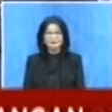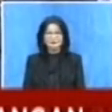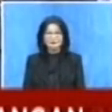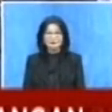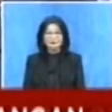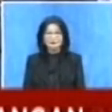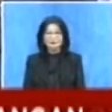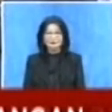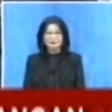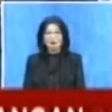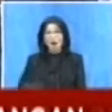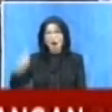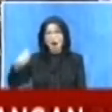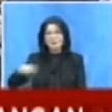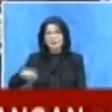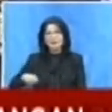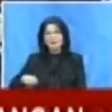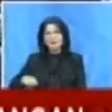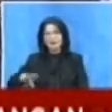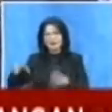para Menteri Kabinet Indonesia Maju,